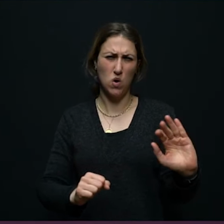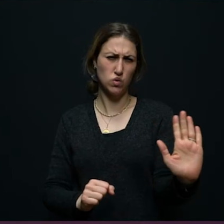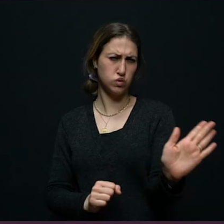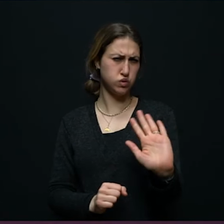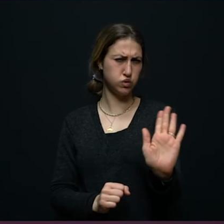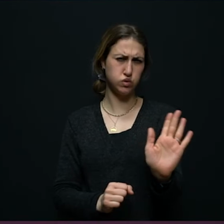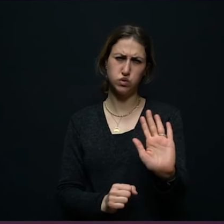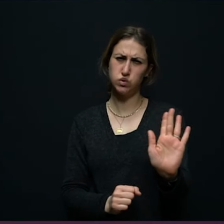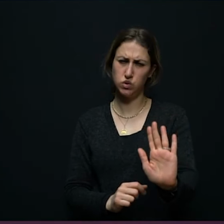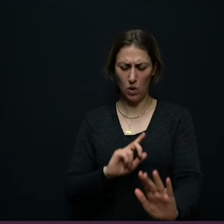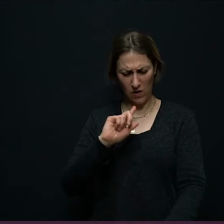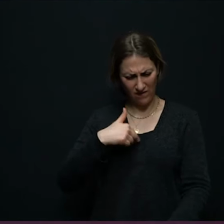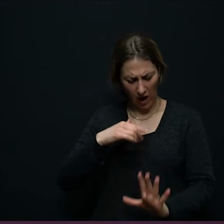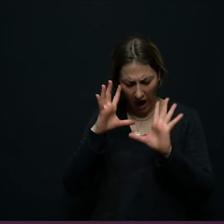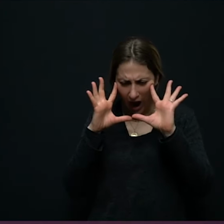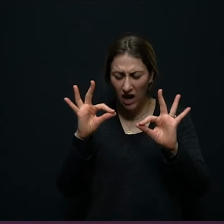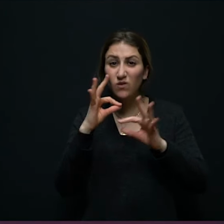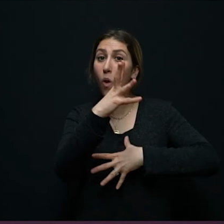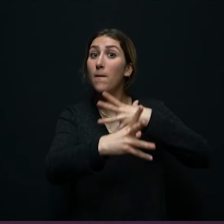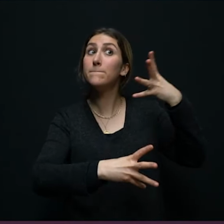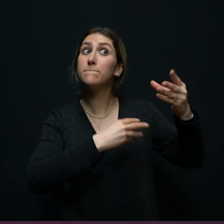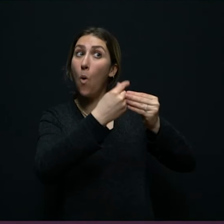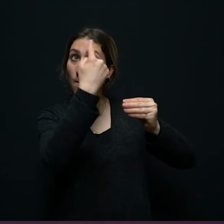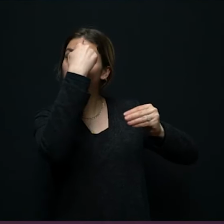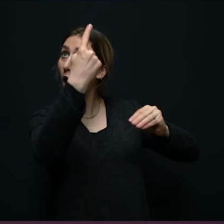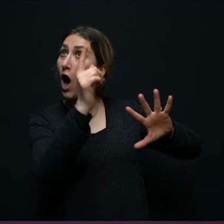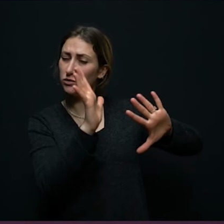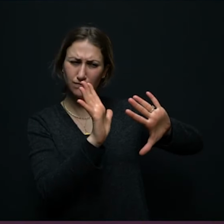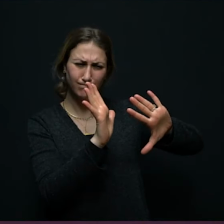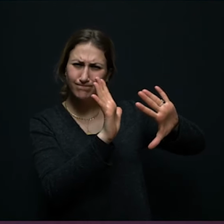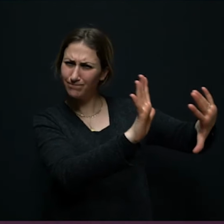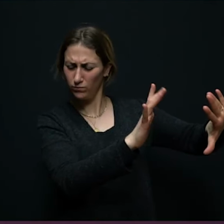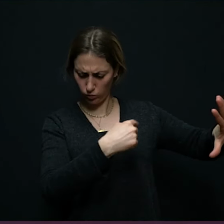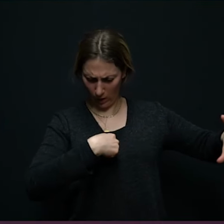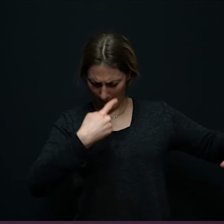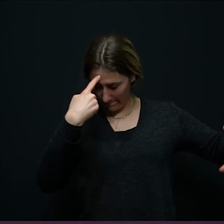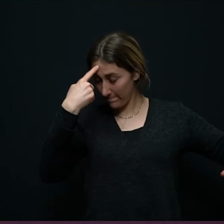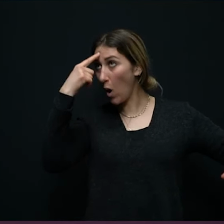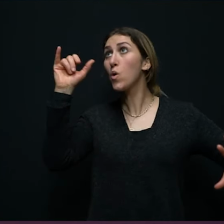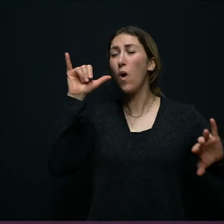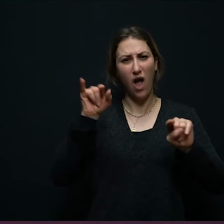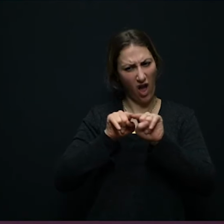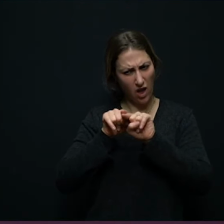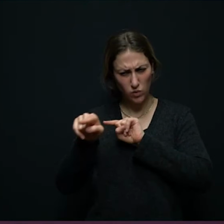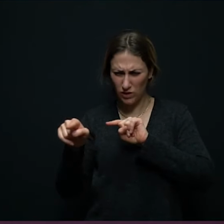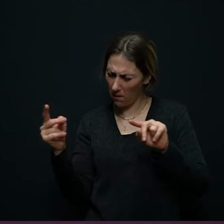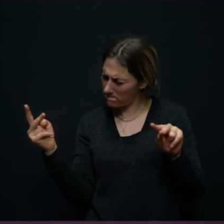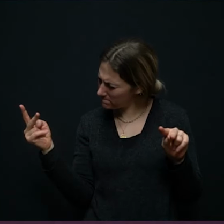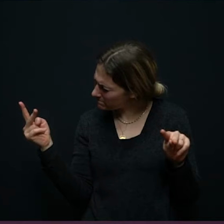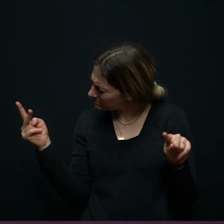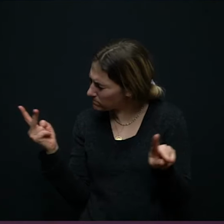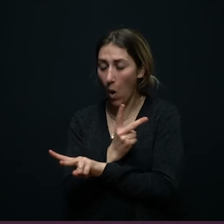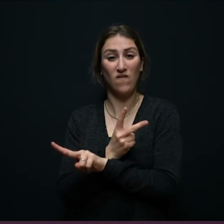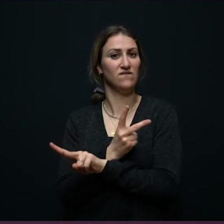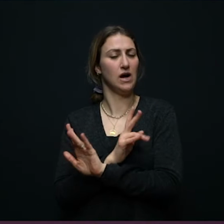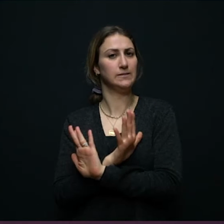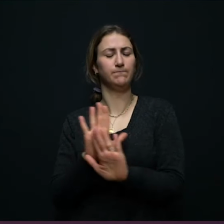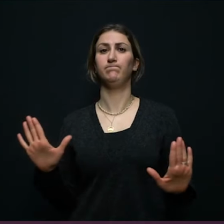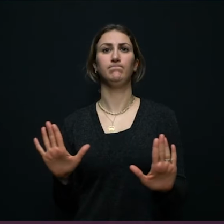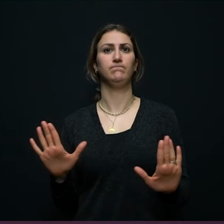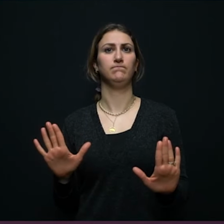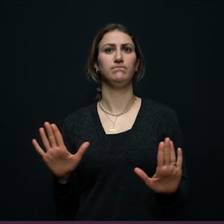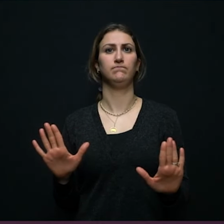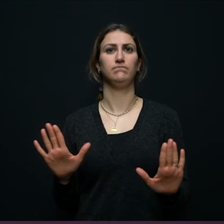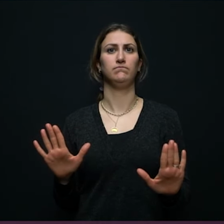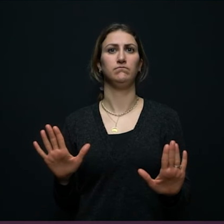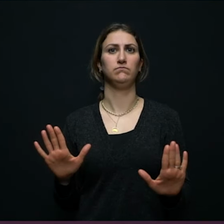on se met à voir les choses comme le monde voit les jours les choses et on ne comprend plus le mot